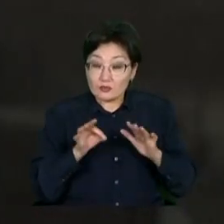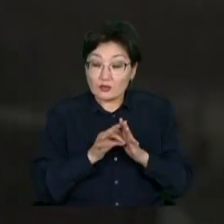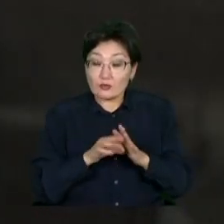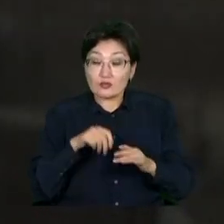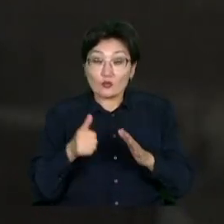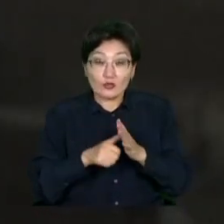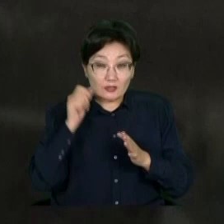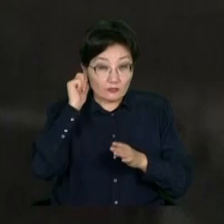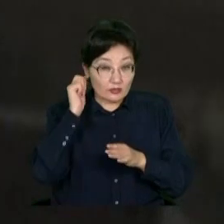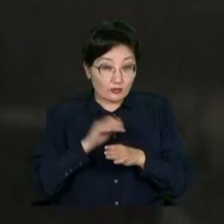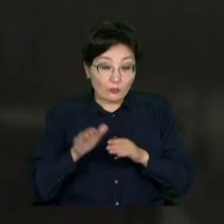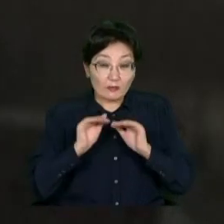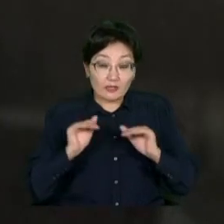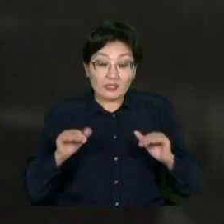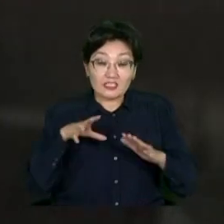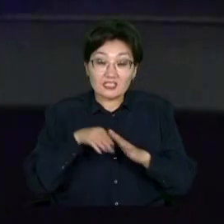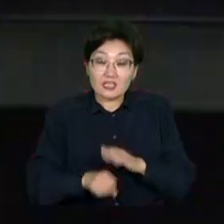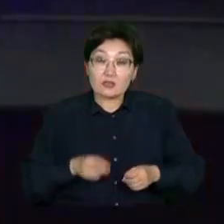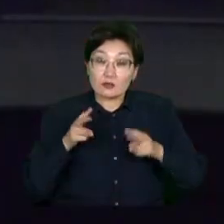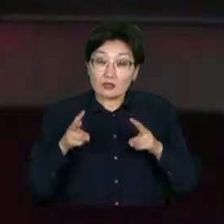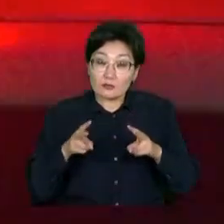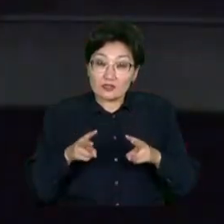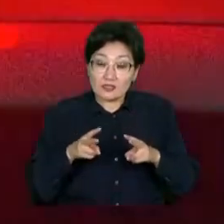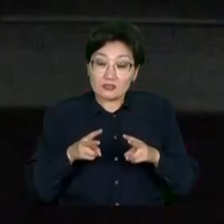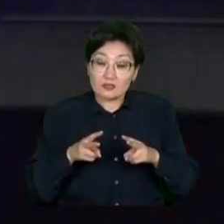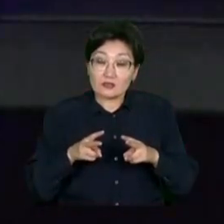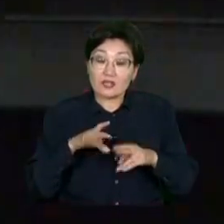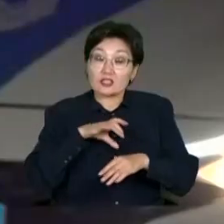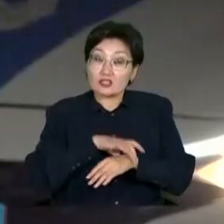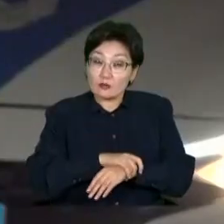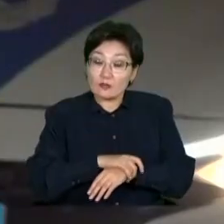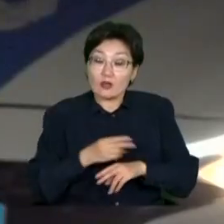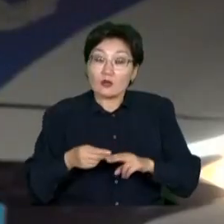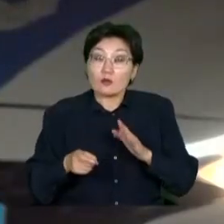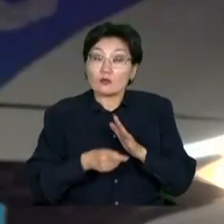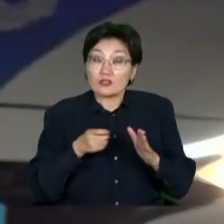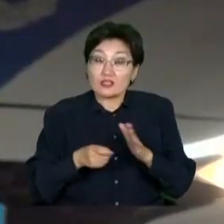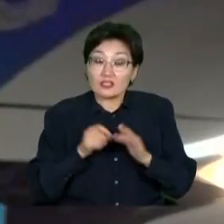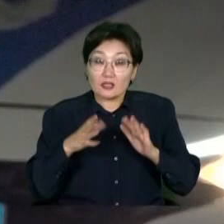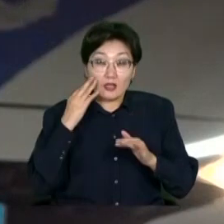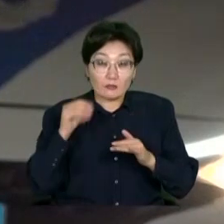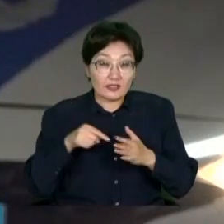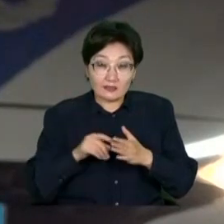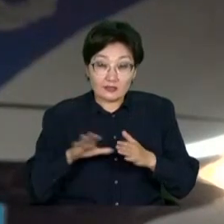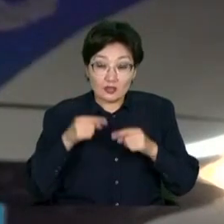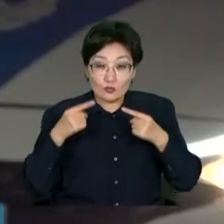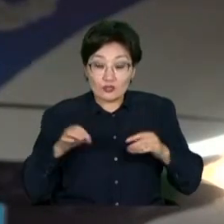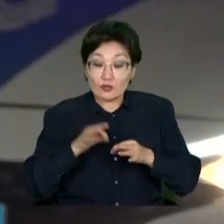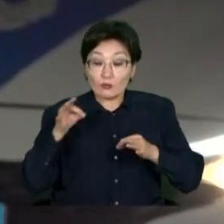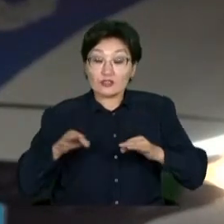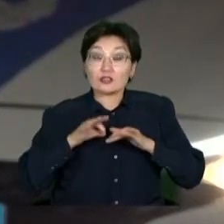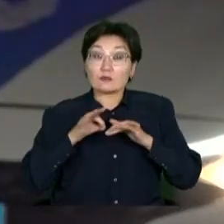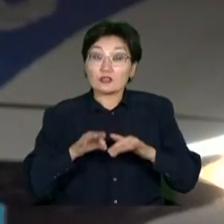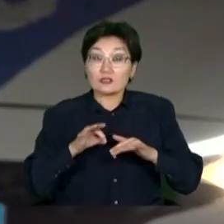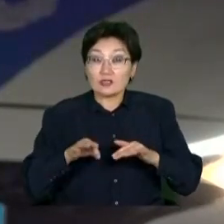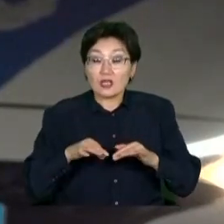кәмелеттік жасқа толмағандардың арасындағы қылмыстың алдын алу. Қазір мұндай рейд тек Алматыда ғана емес, республиканың өзге өңірінде де өтіп жатыр